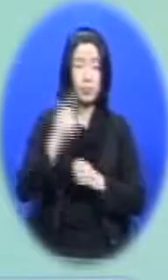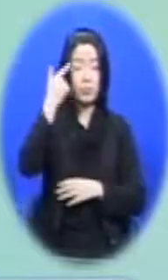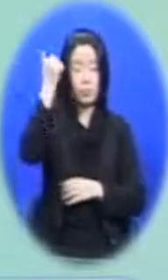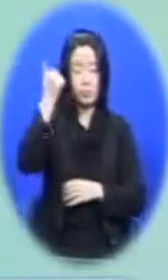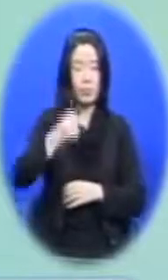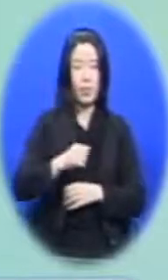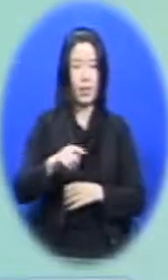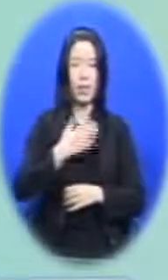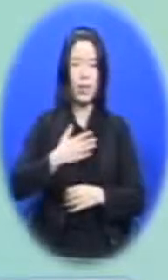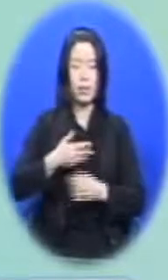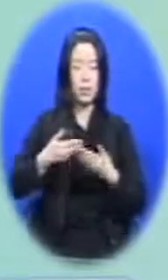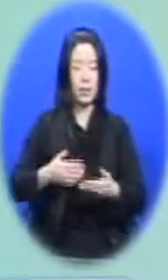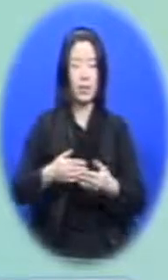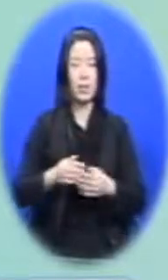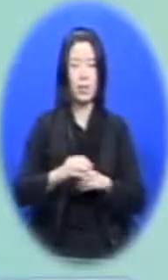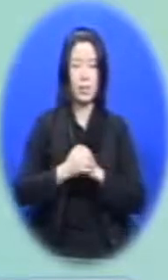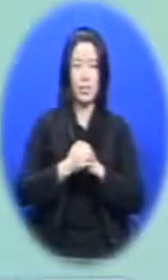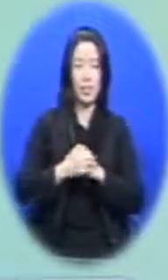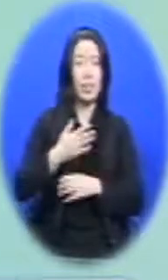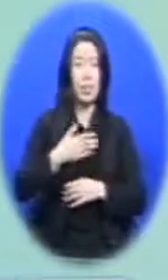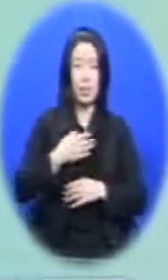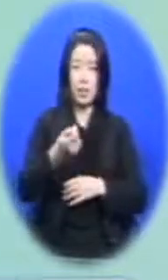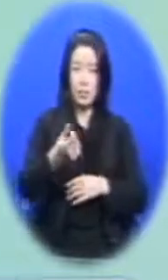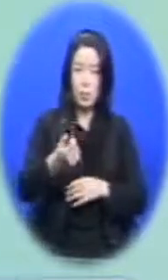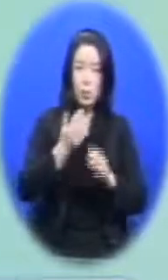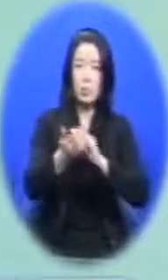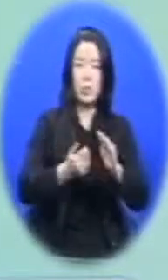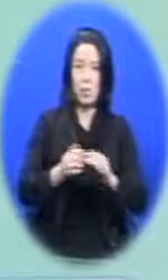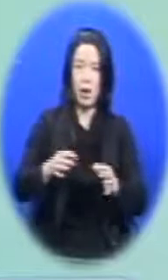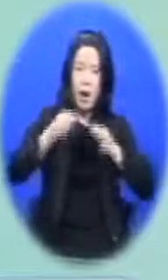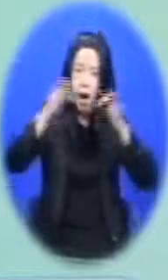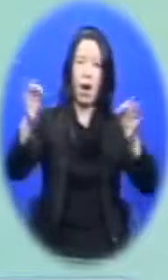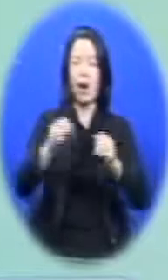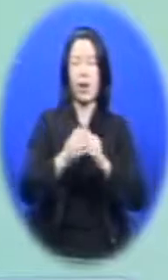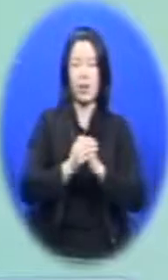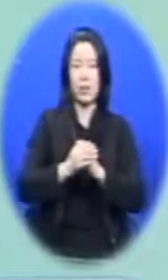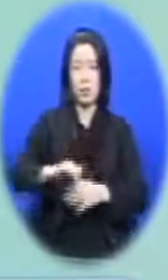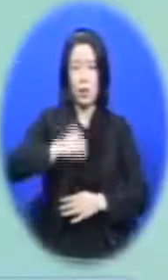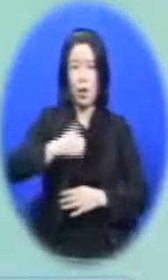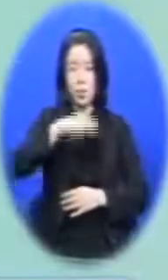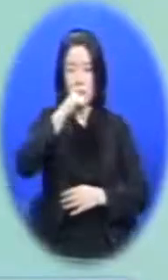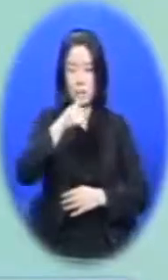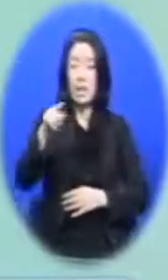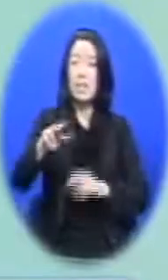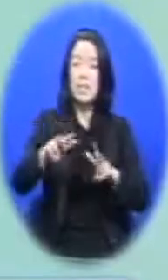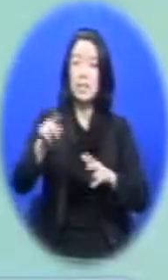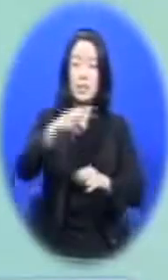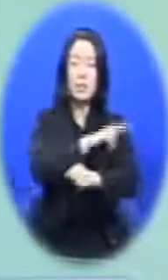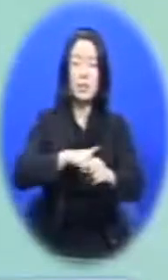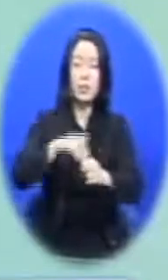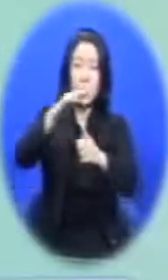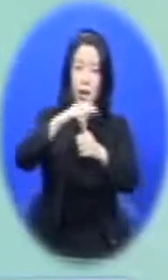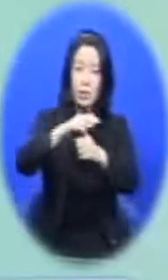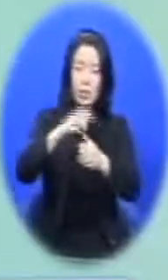목사님이 그냥 가슴이 철렁 내려앉는데 내가 조금 전에 이렇게 벼룩같이 소리를 지르고 지금 가서 그 사람 집사님 머리에 안수해서